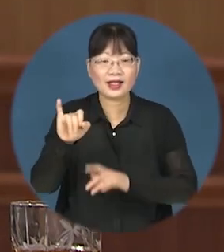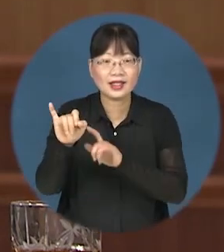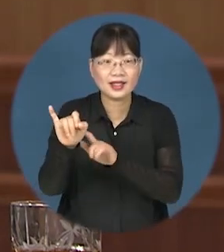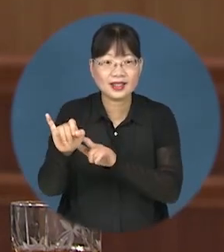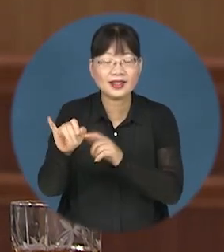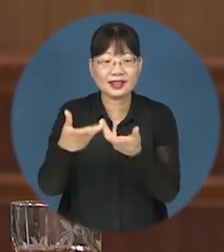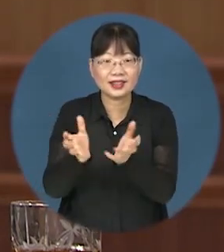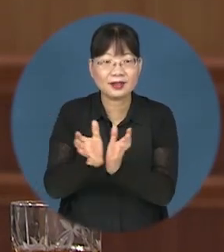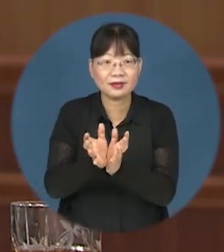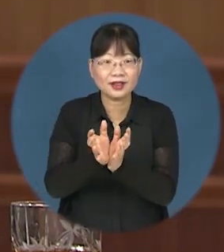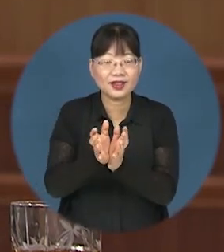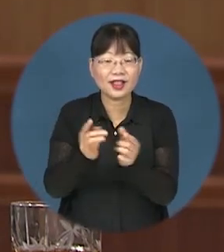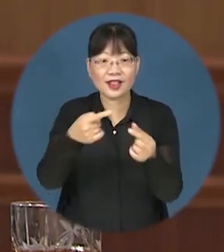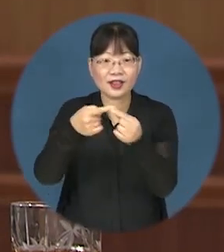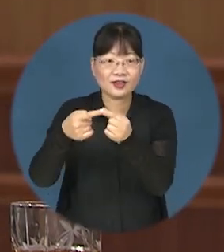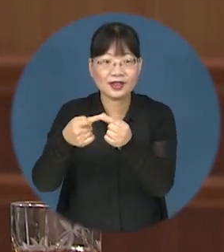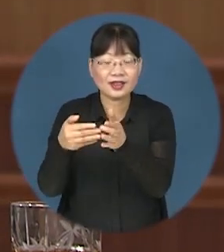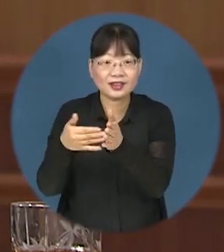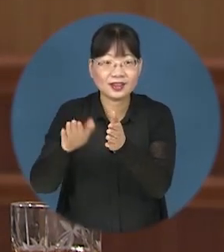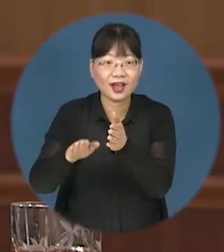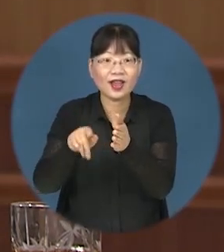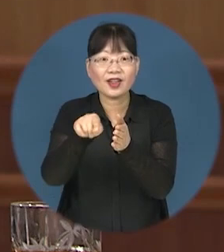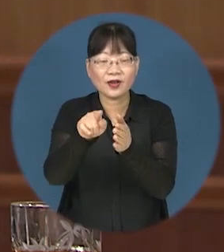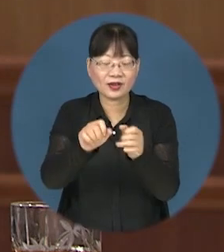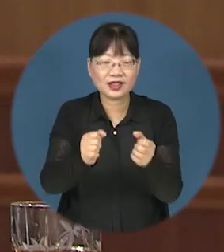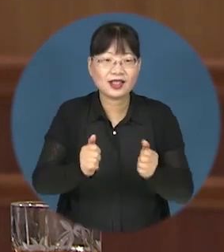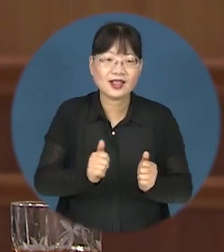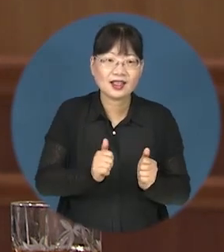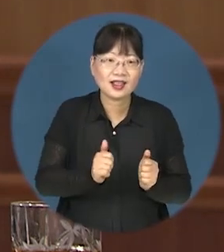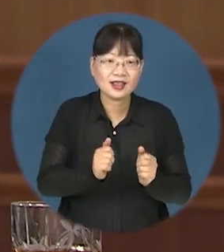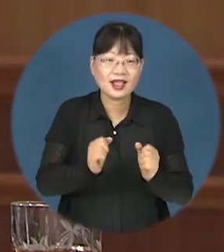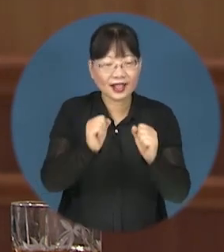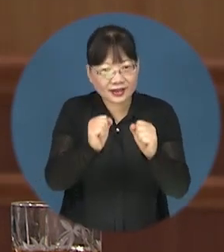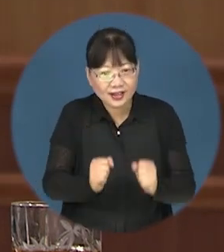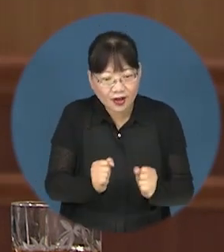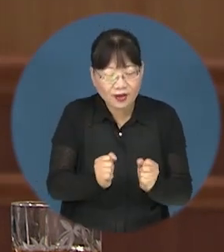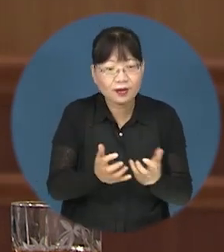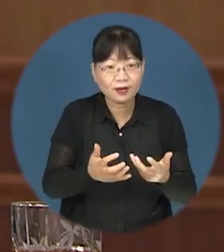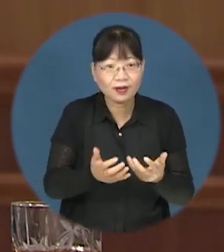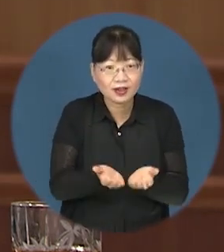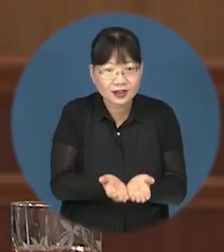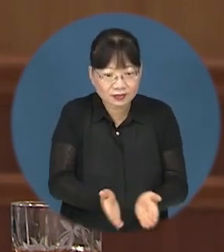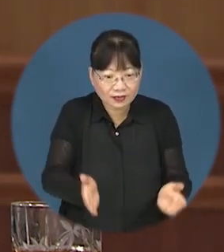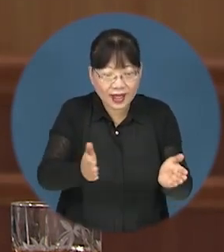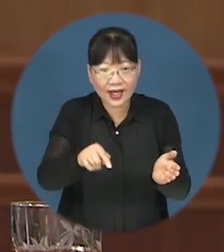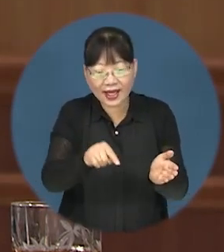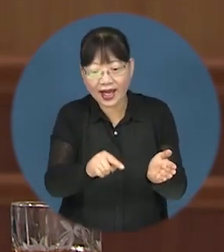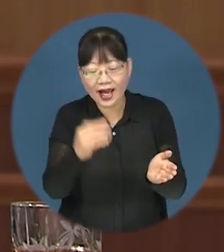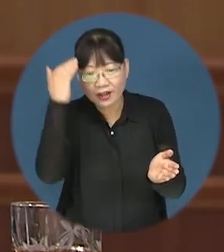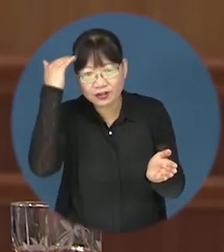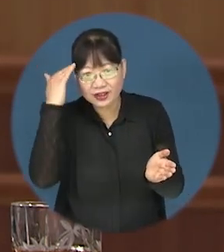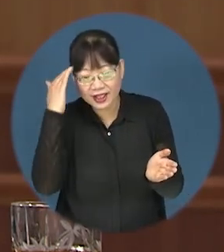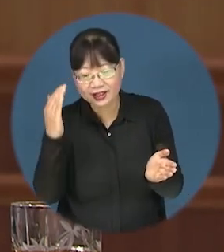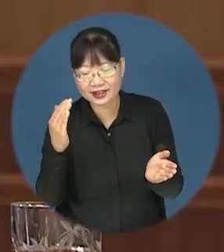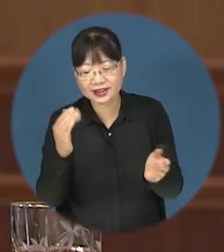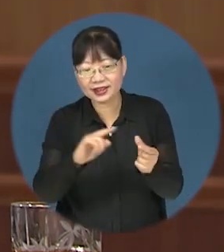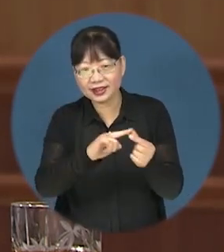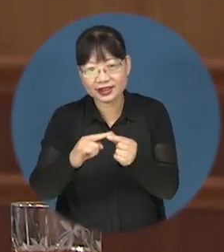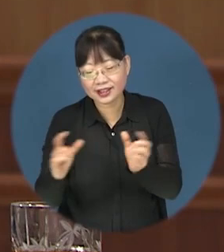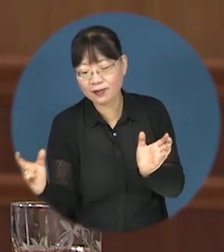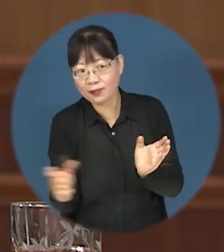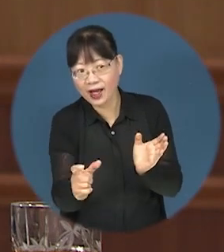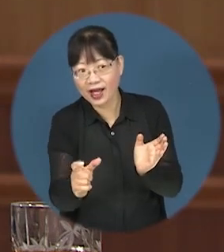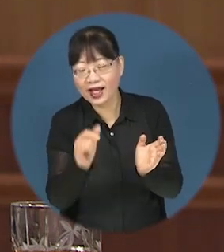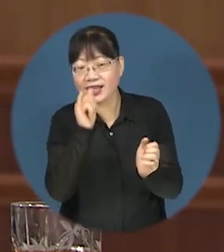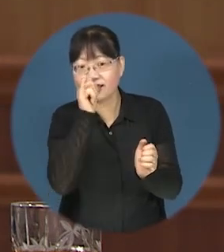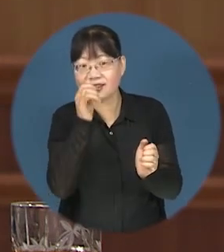말이죠 대 한민국 그렇게 하면 힘찬 불씨 체로 글씨가 쓰여져 이상이에요 4 오늘 초대석 에는